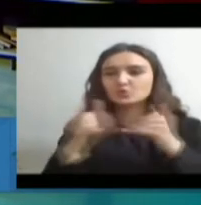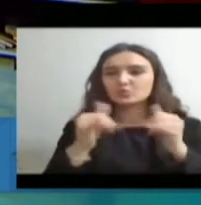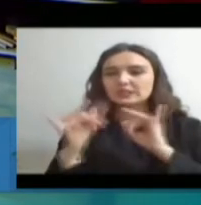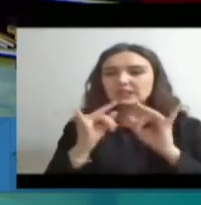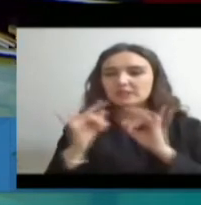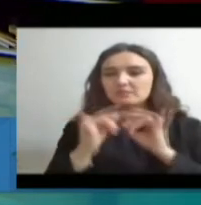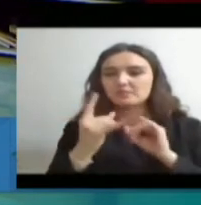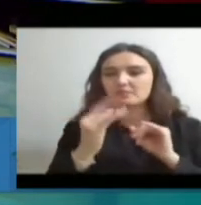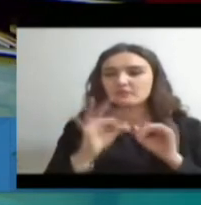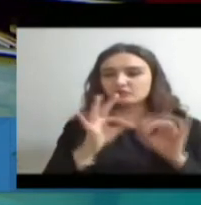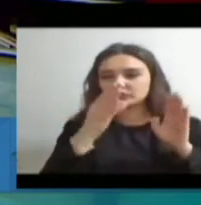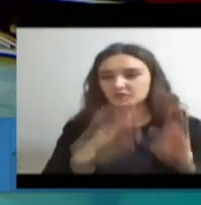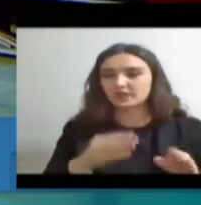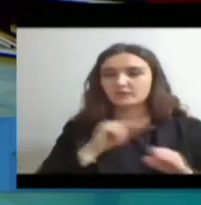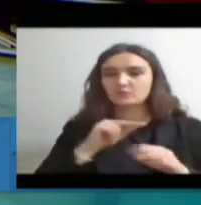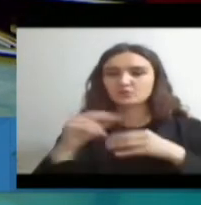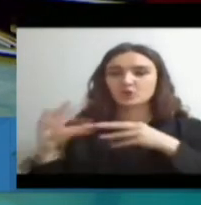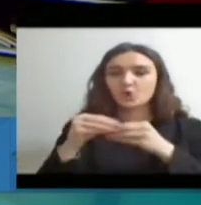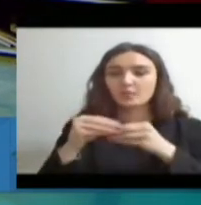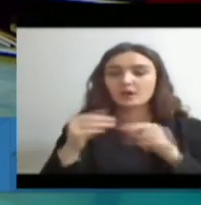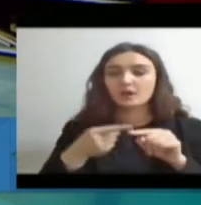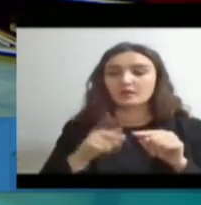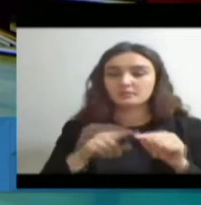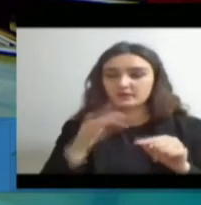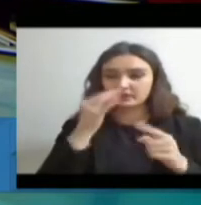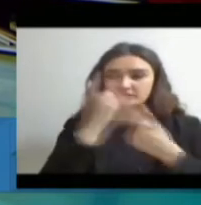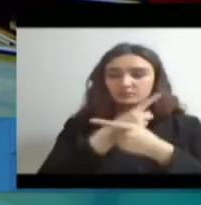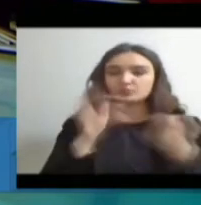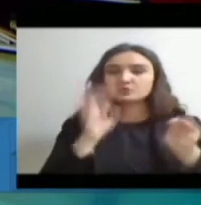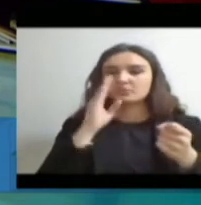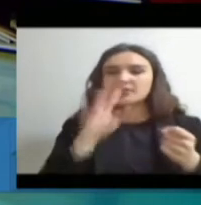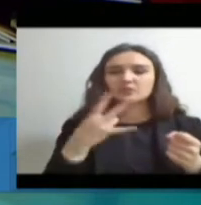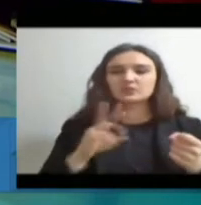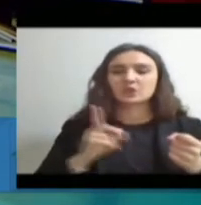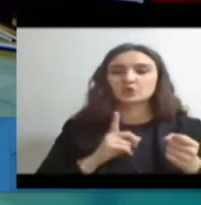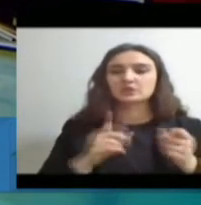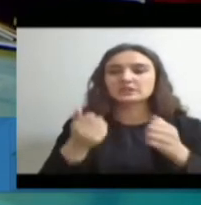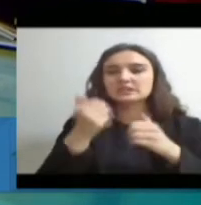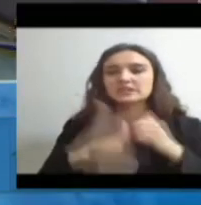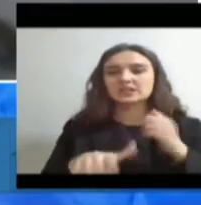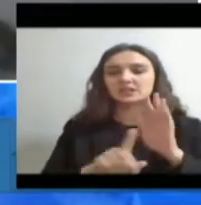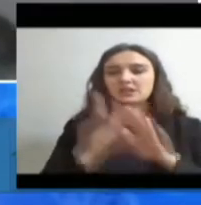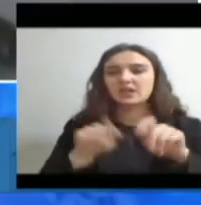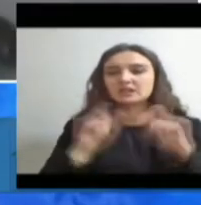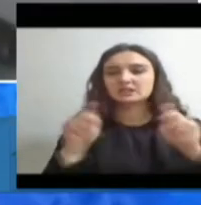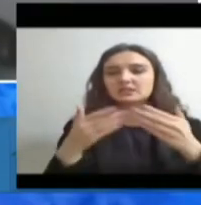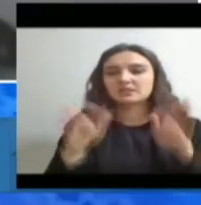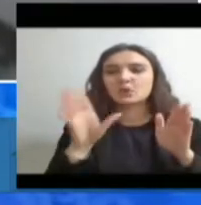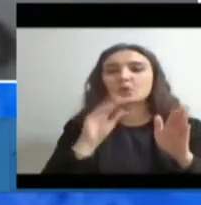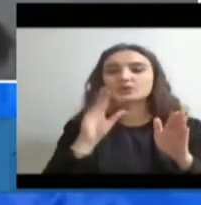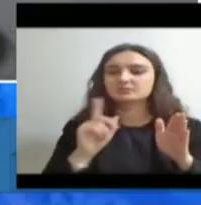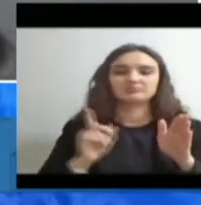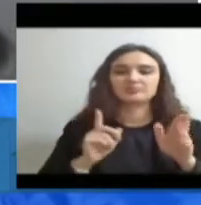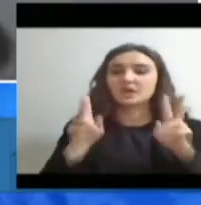მუშაობაზე. ამიტომ მე მოუწოდებდი მშობლებს, რომ არ დაელოდონ ცენტრების გახსნას, რადგანაც ჩვენ არავინ ვიცით, როდის შევძლებთ,